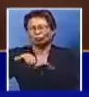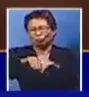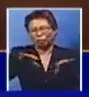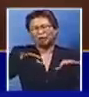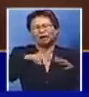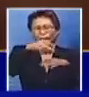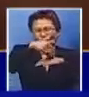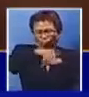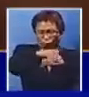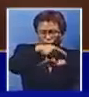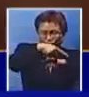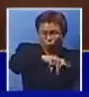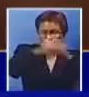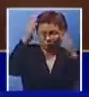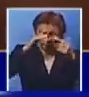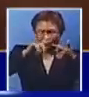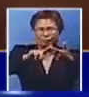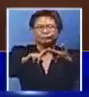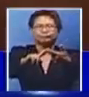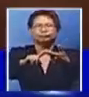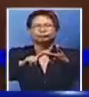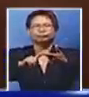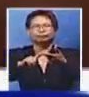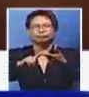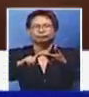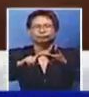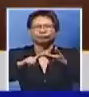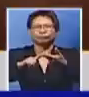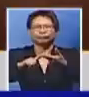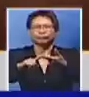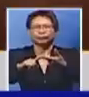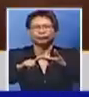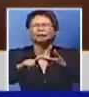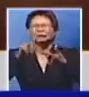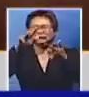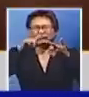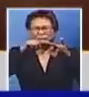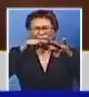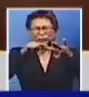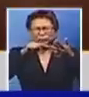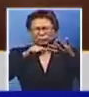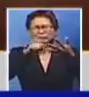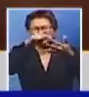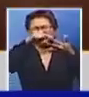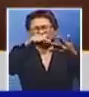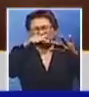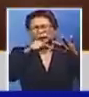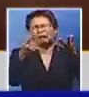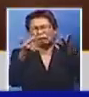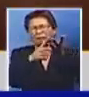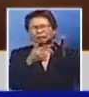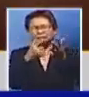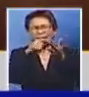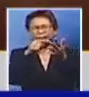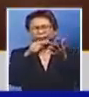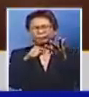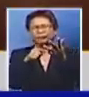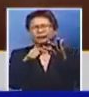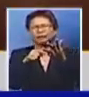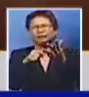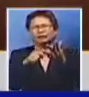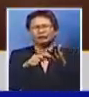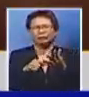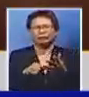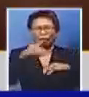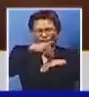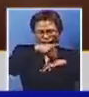Antaranya Pos Malaysia, antaranya ada tiga lagi lah. Dan